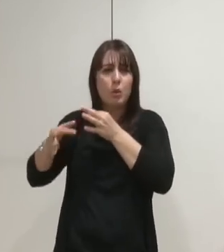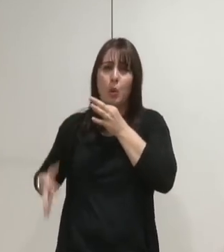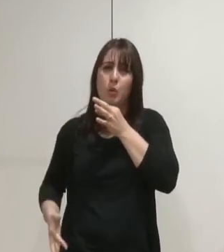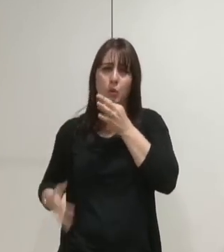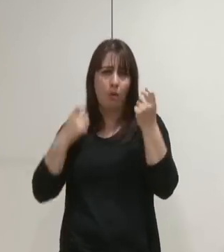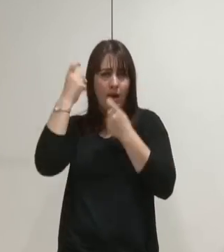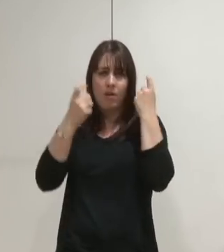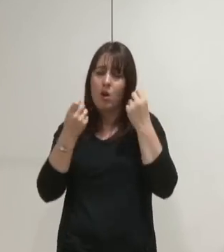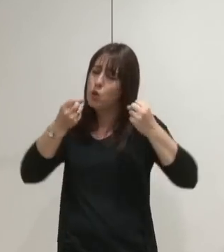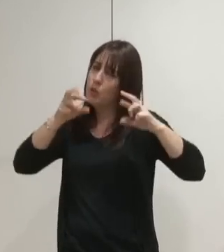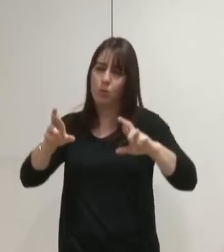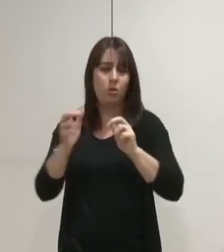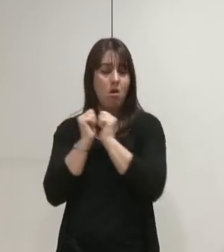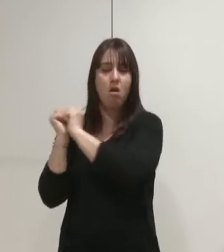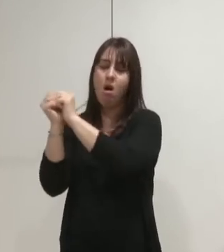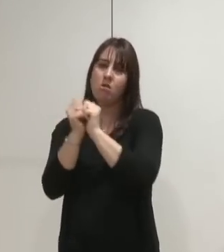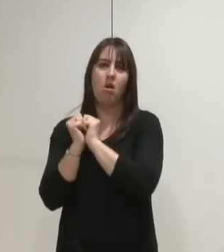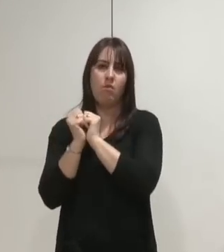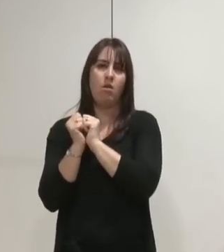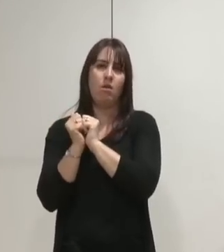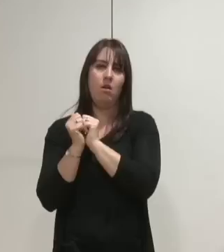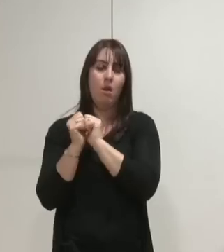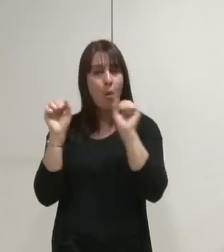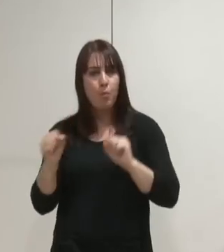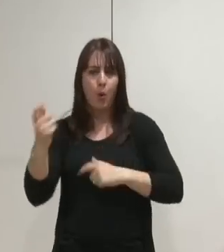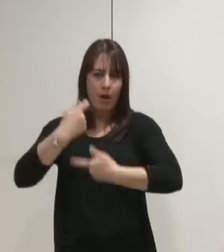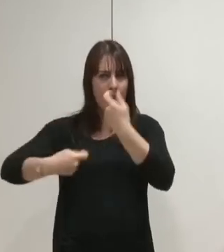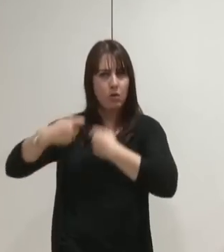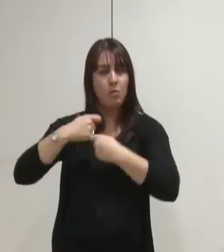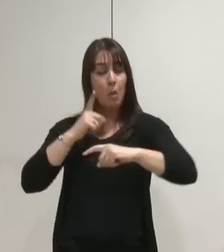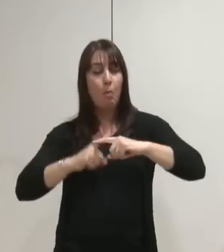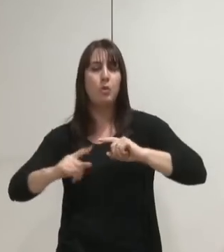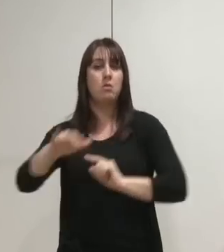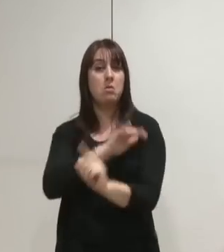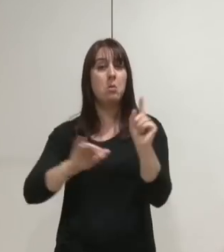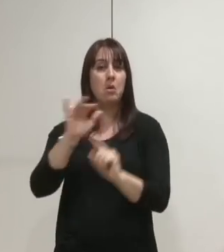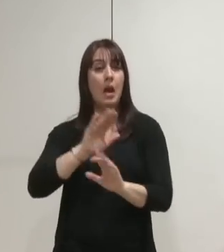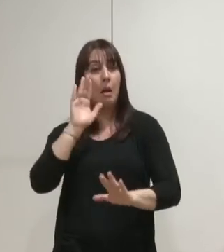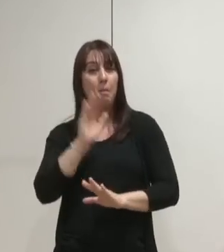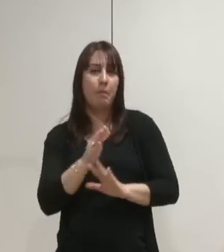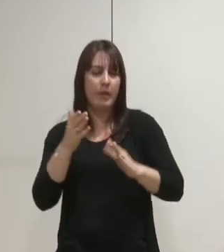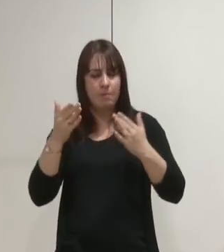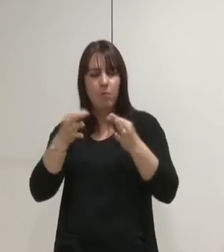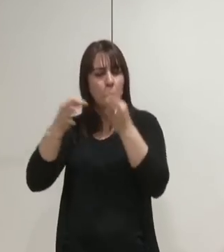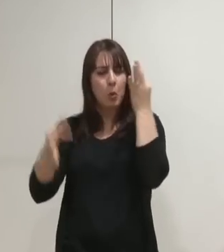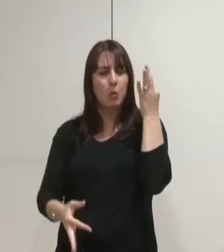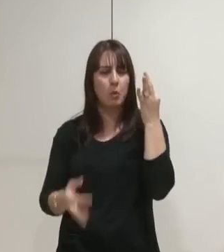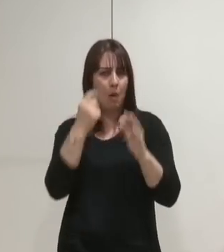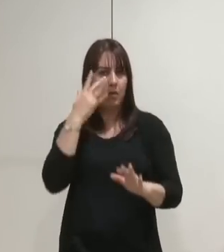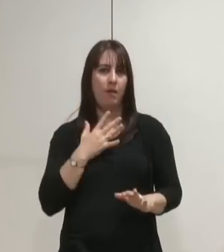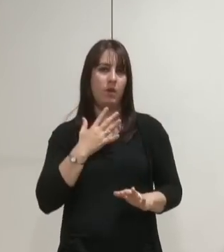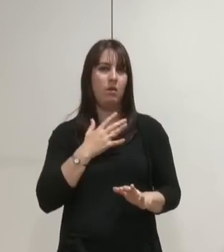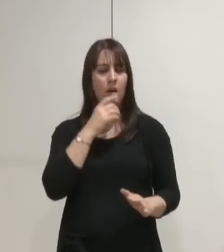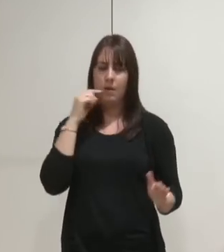autre solution responsable et soutenable économiquement et socialement pour la ville de grenom c'est ce que nous avons choisi de